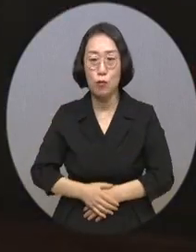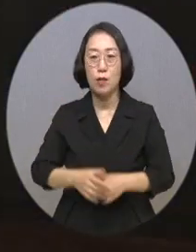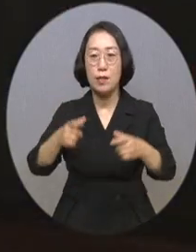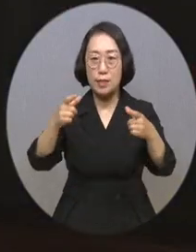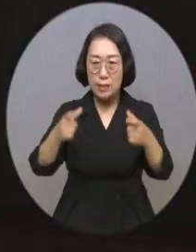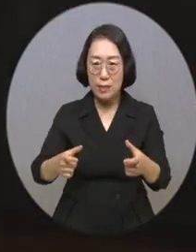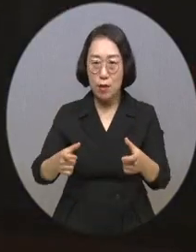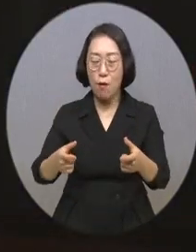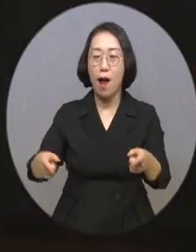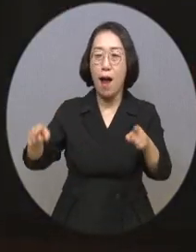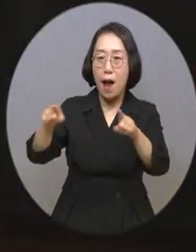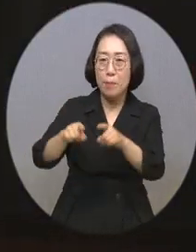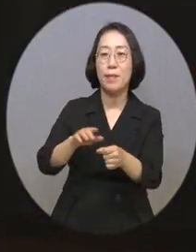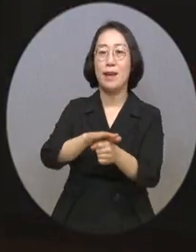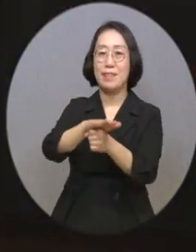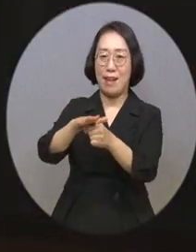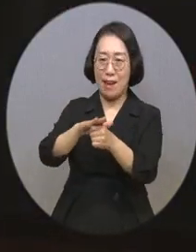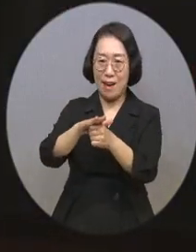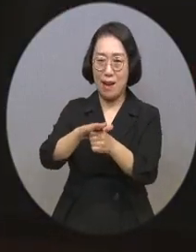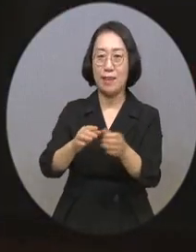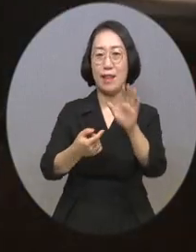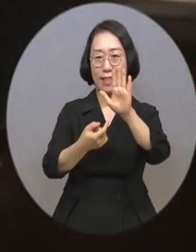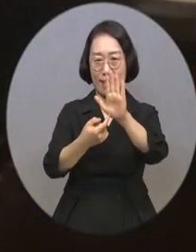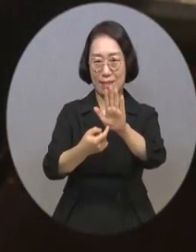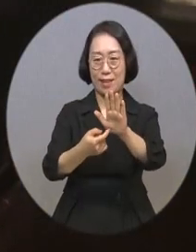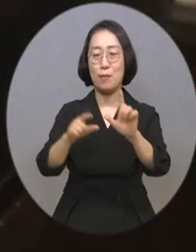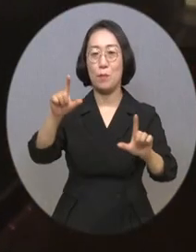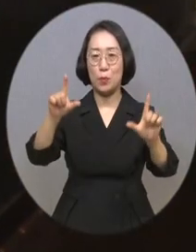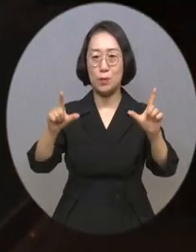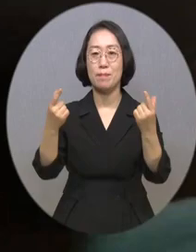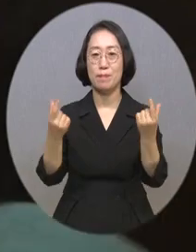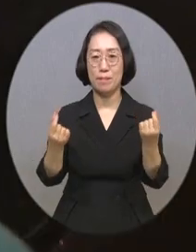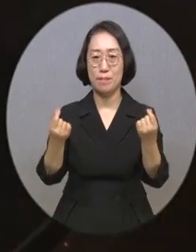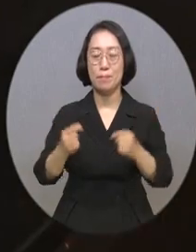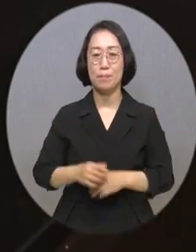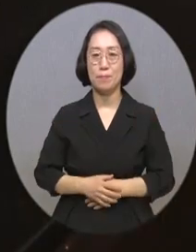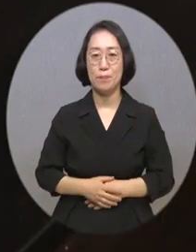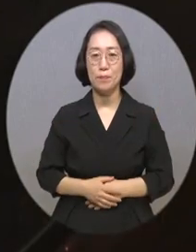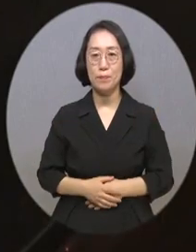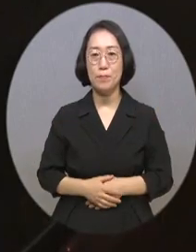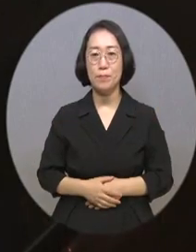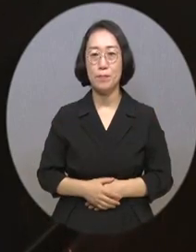기업의 이웃사랑 실천이었습니다. 복지TV 경기방송 정선입니다.